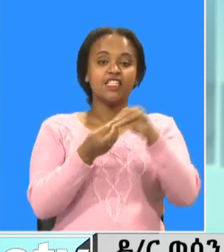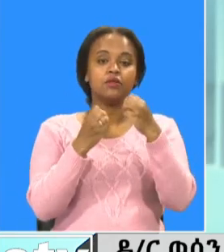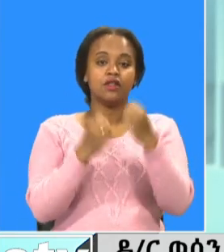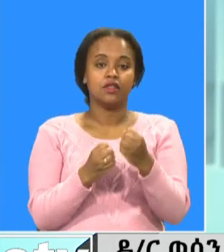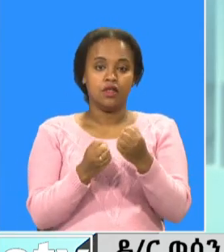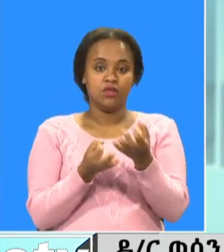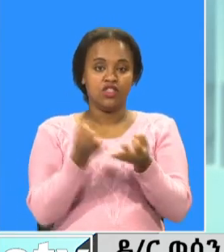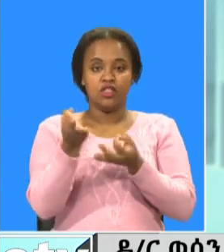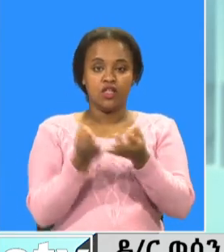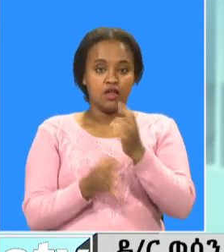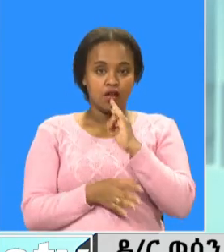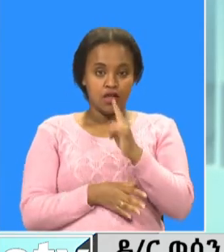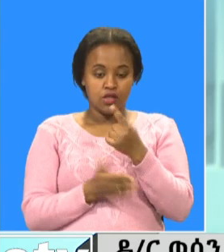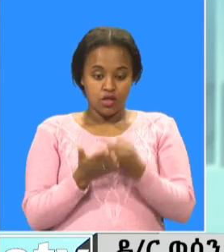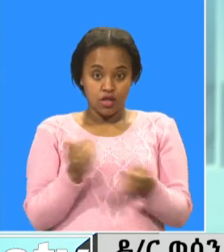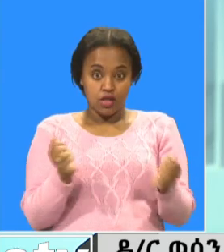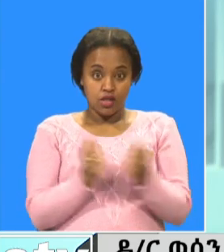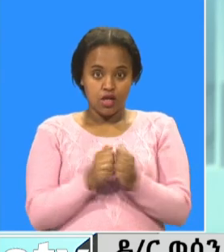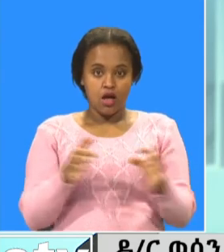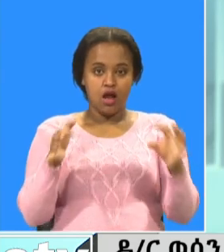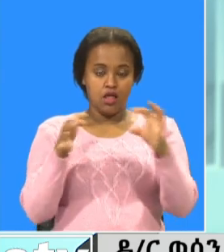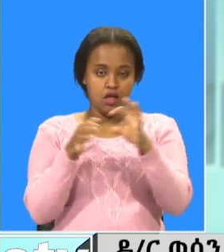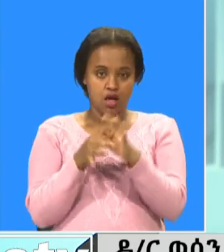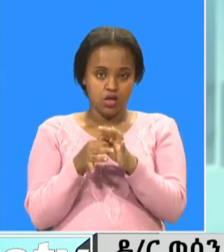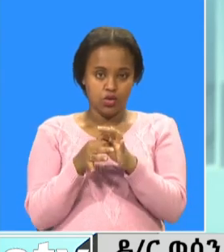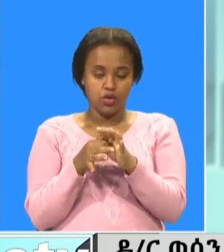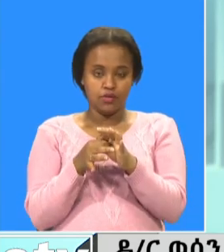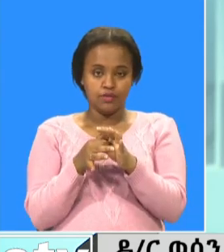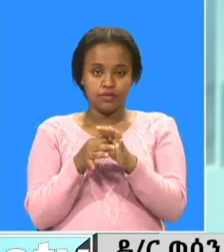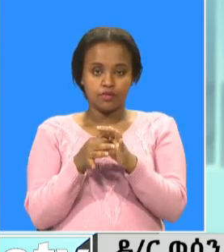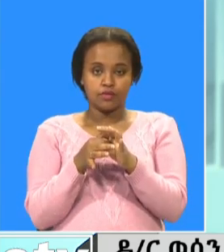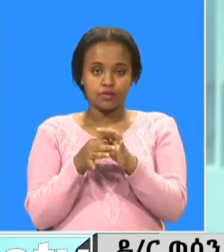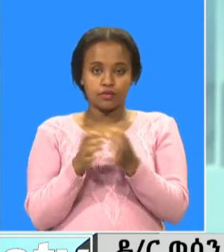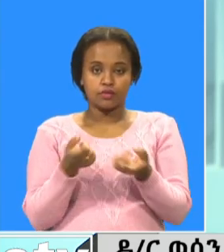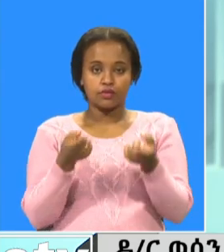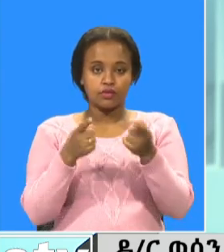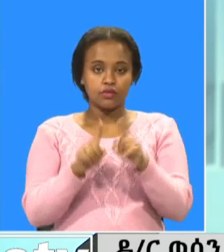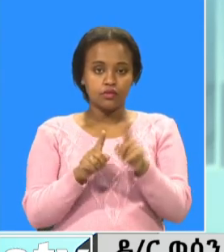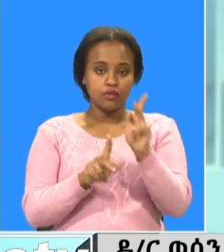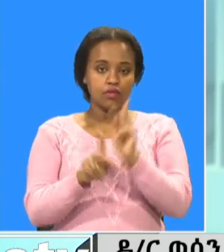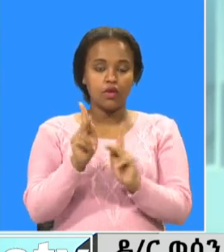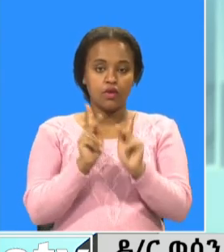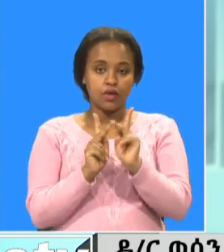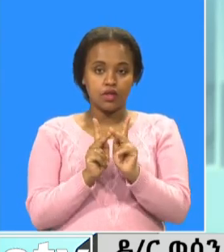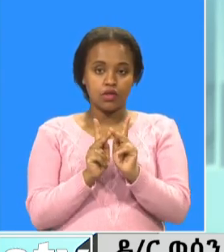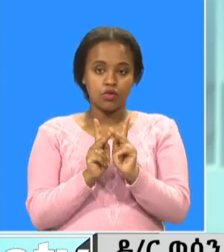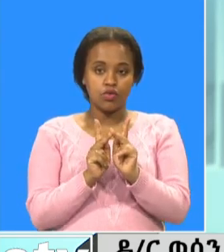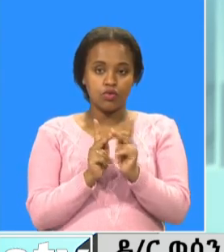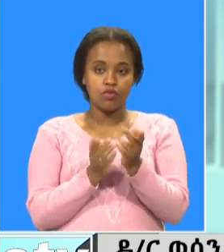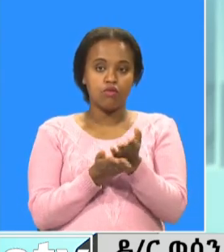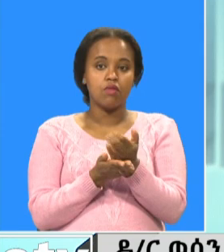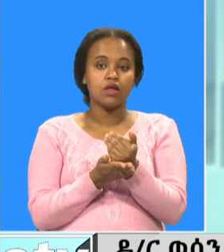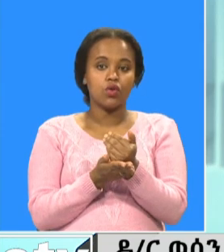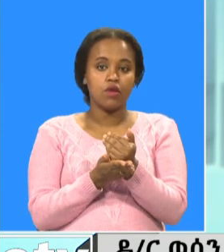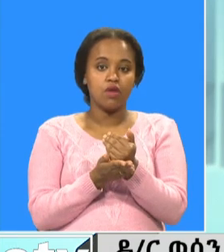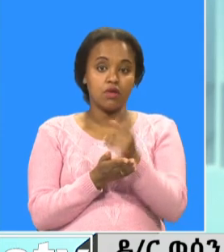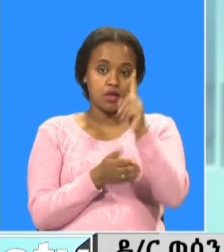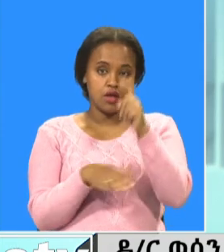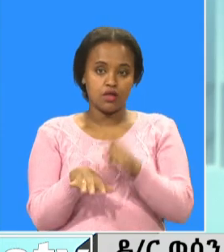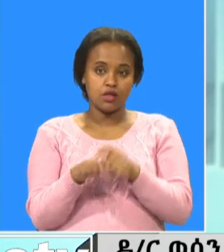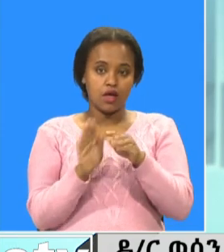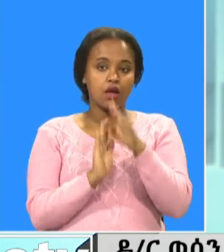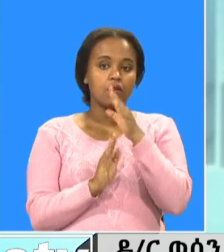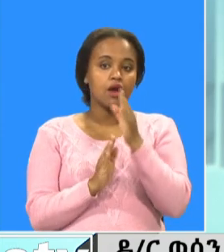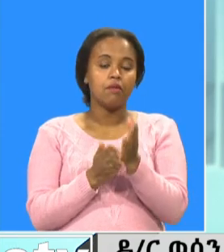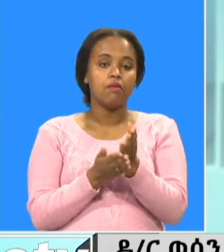እንደሚችል እየተገለጸ ነው። ከዚህ ጋር ተያይዞ መቼስ ህብረተሰቡ ብዙ በአኑ ህብረተሰብ ማስክ ወደ ማምረት ሊገባ አይችልም እና